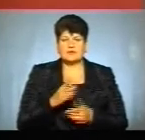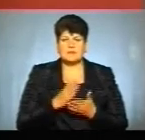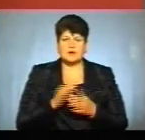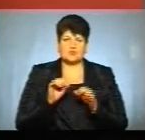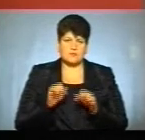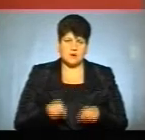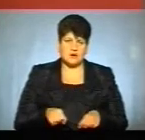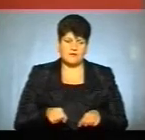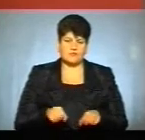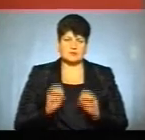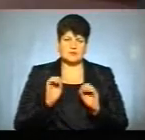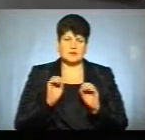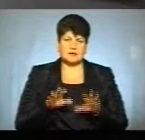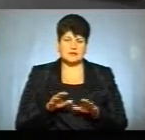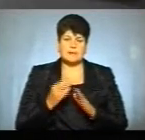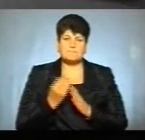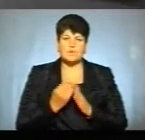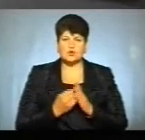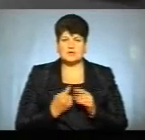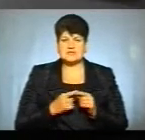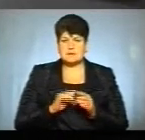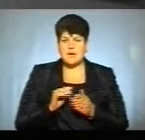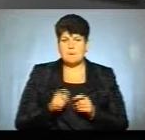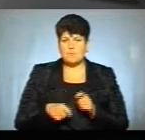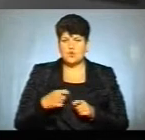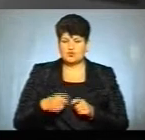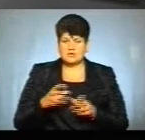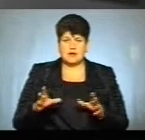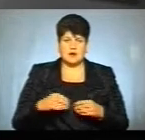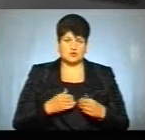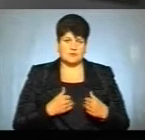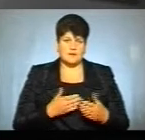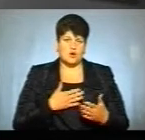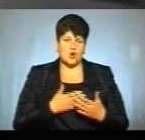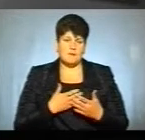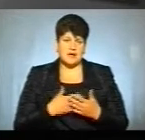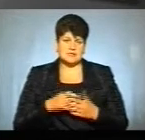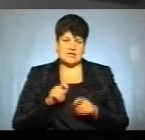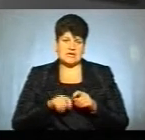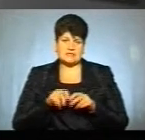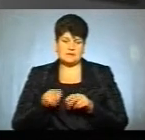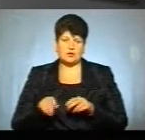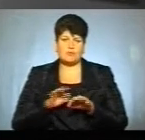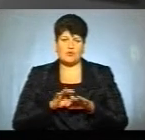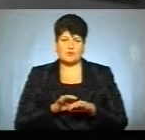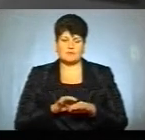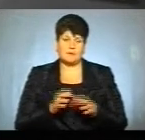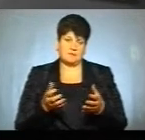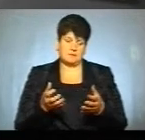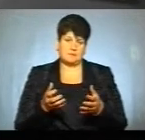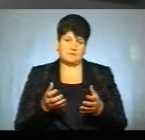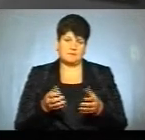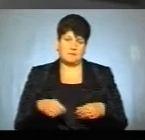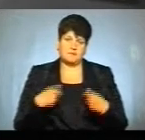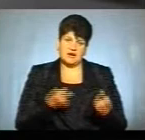і складати протоколи за цими порушеннями, і потім разом з нами, з громадські інспектори, привозять свої матеріали, ми приймаємо рішення.